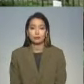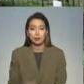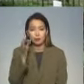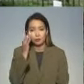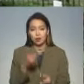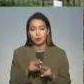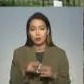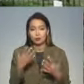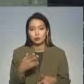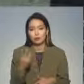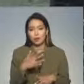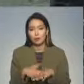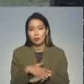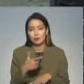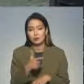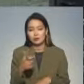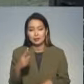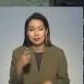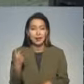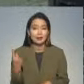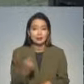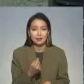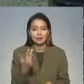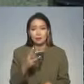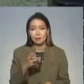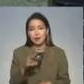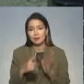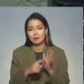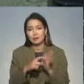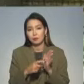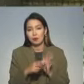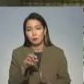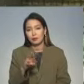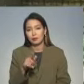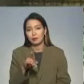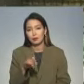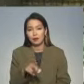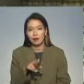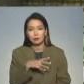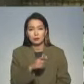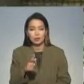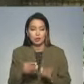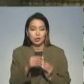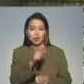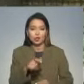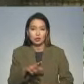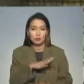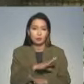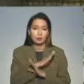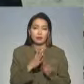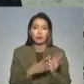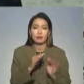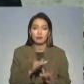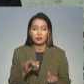Напомню, это уже вторая массовая стрельба за неделю. 3 мая семиклассник в Белграде расстрелял 10 человек. Погибли 9 детей и